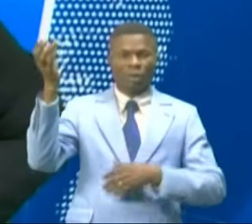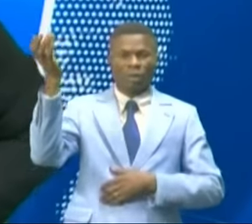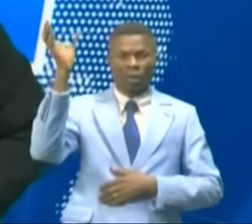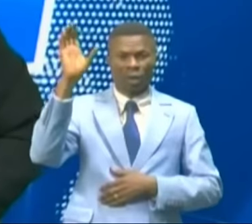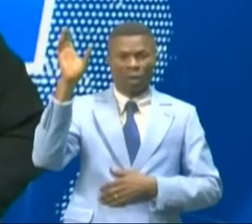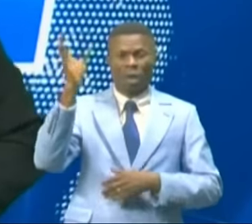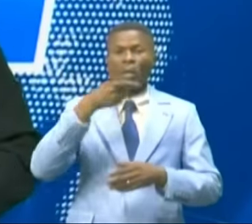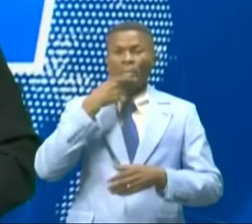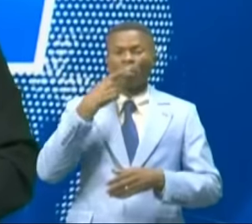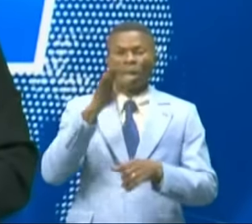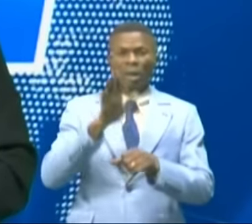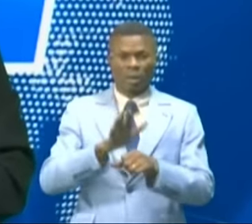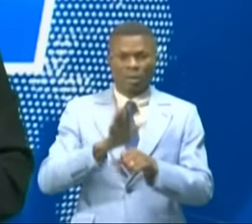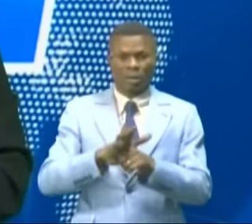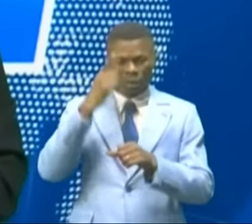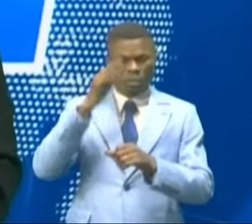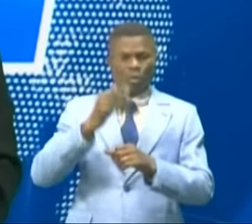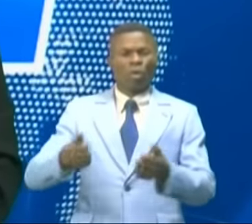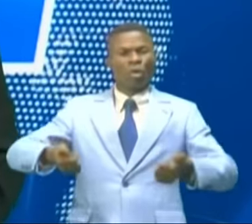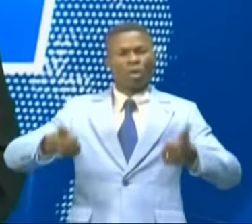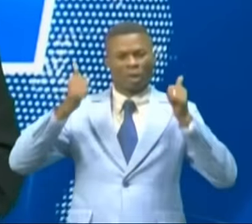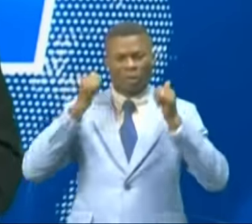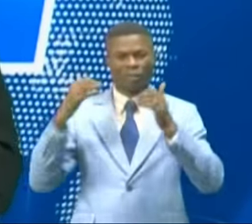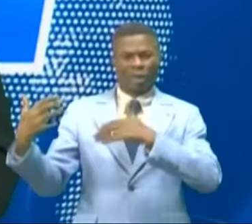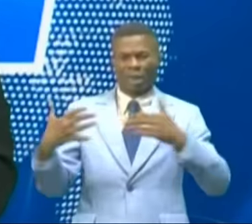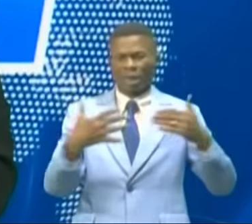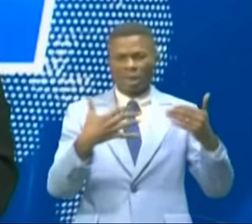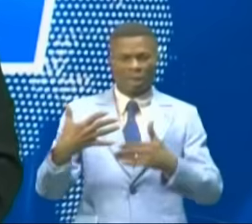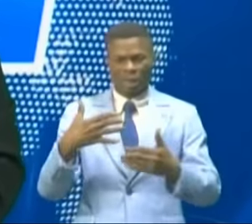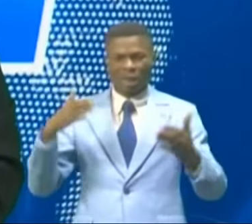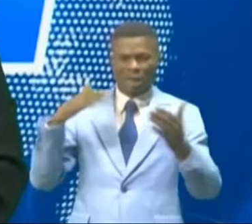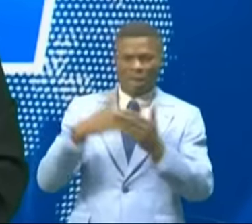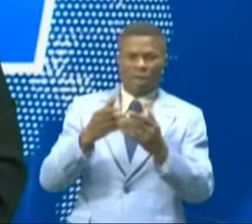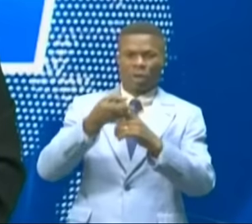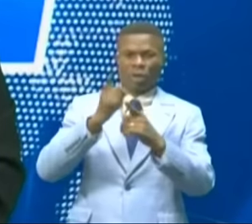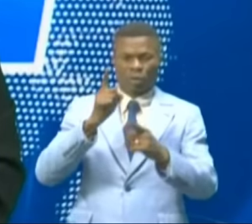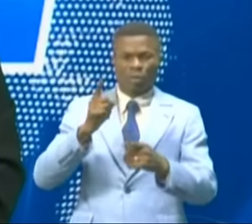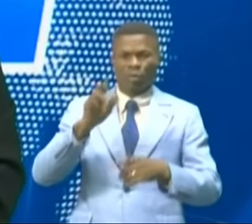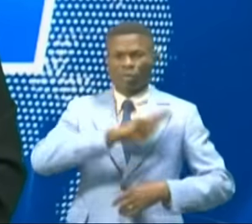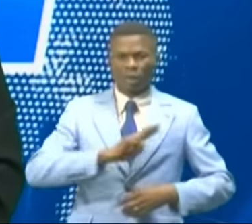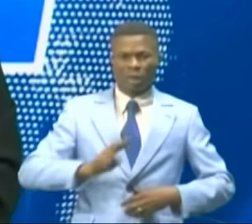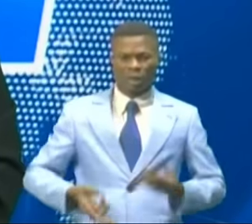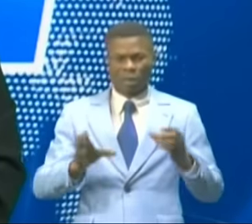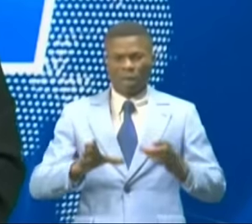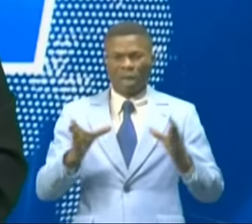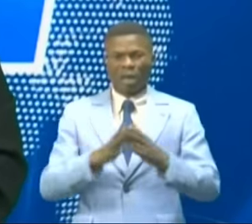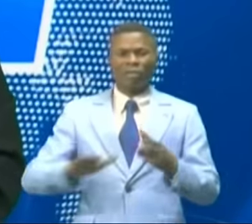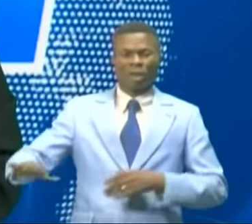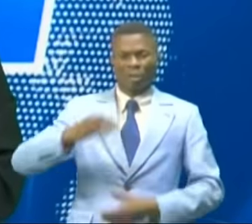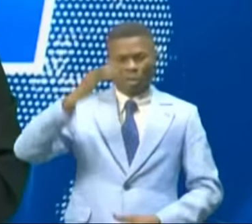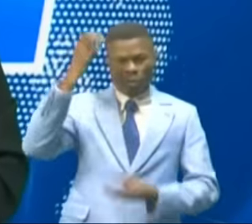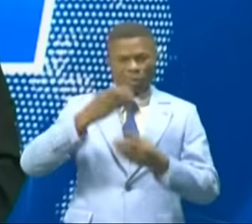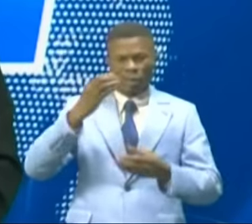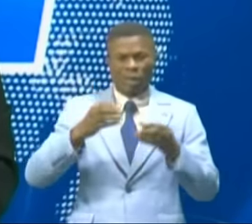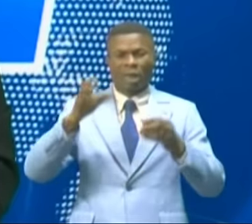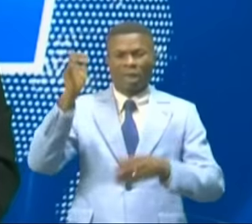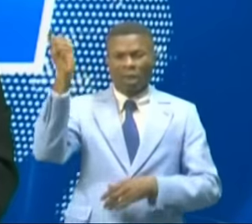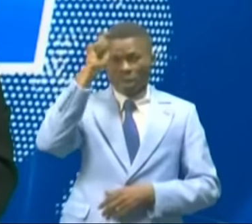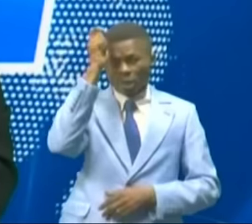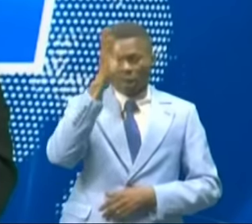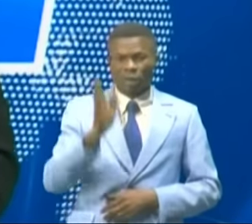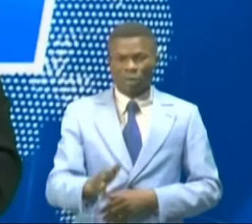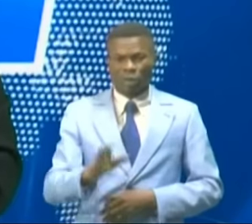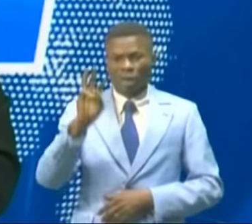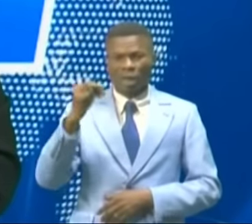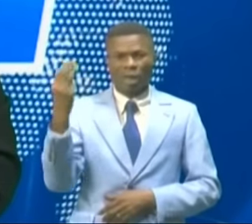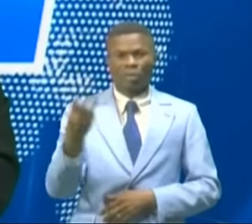montent au créneau pour protester contre la guerre d'agression imposée à la RDC par le Rwanda et les terroristes du M23